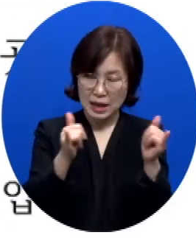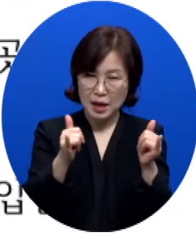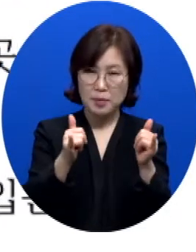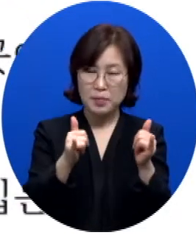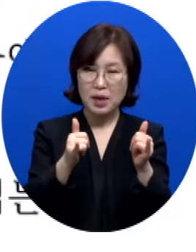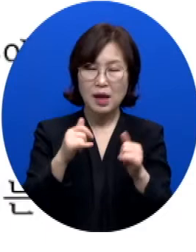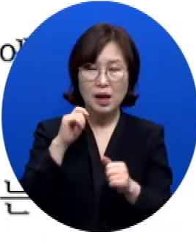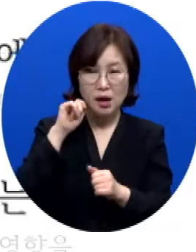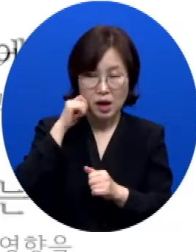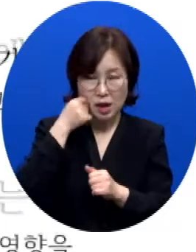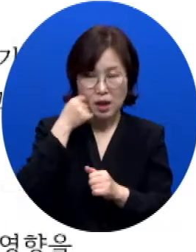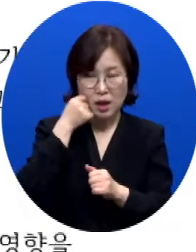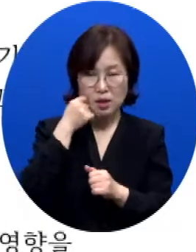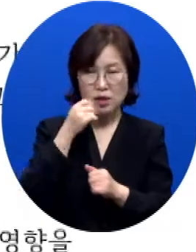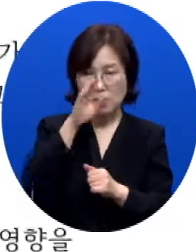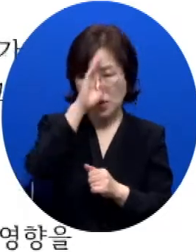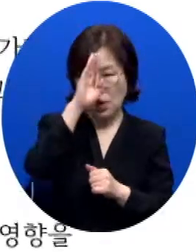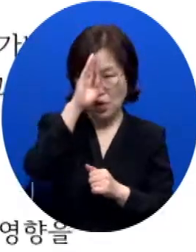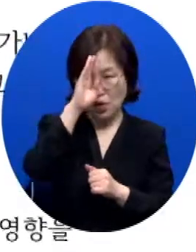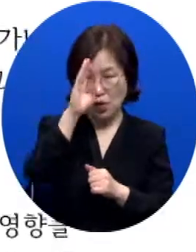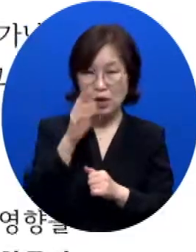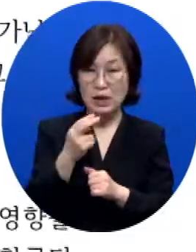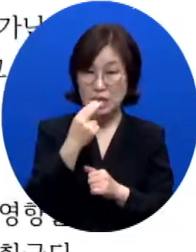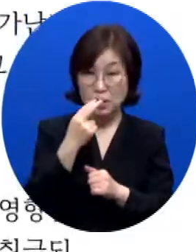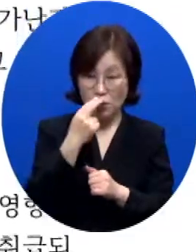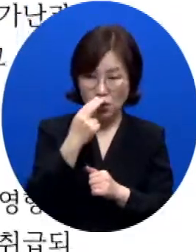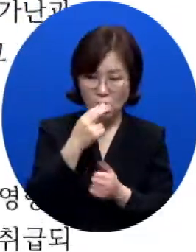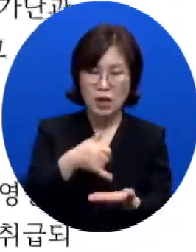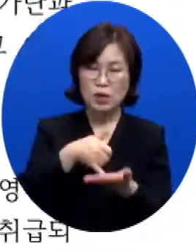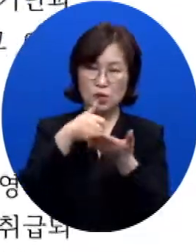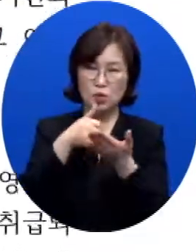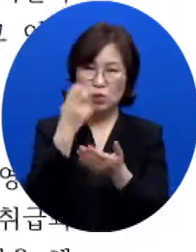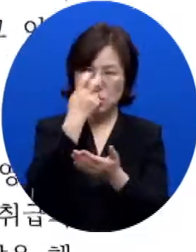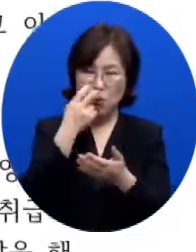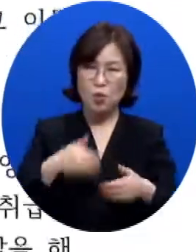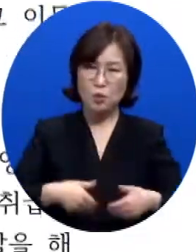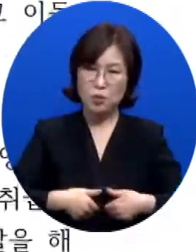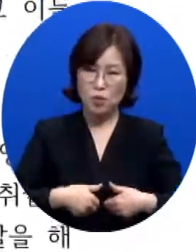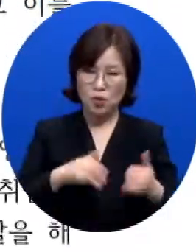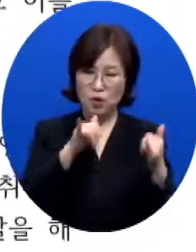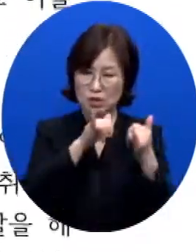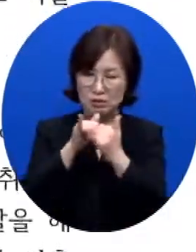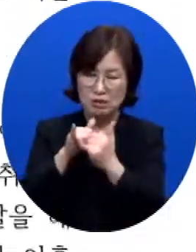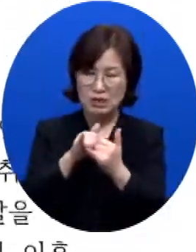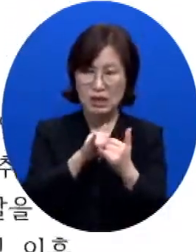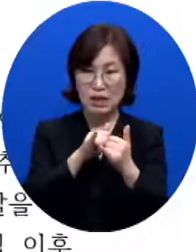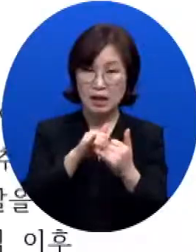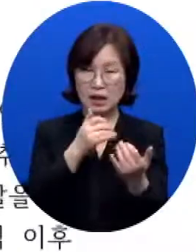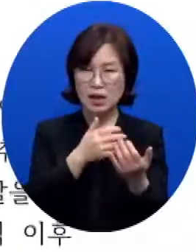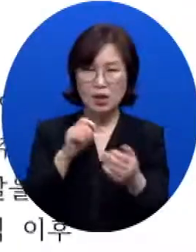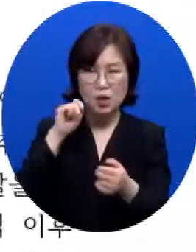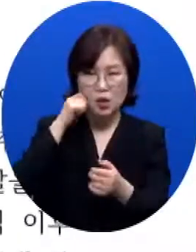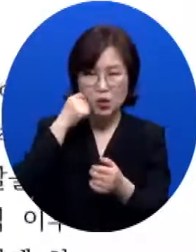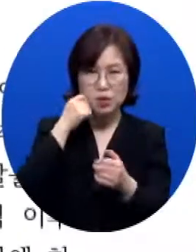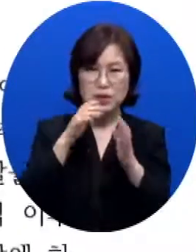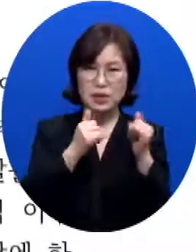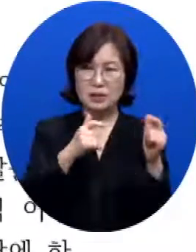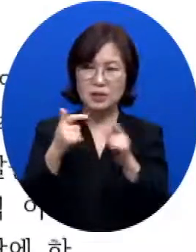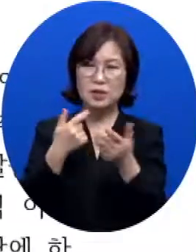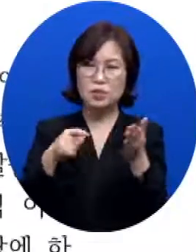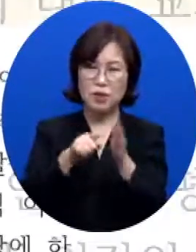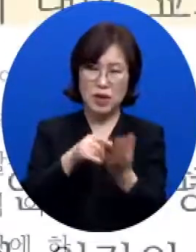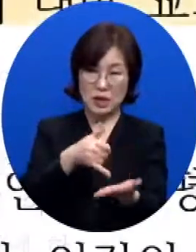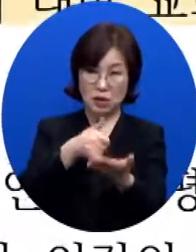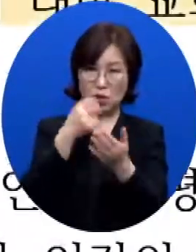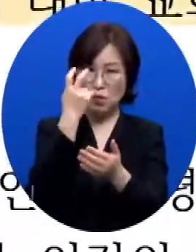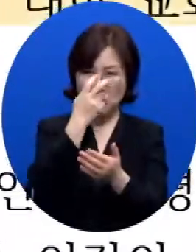질병으로 보호받지 못한 앤 생명과 인권 은 보호되어야 한다 며 전쟁과 테러 등으로 소외받고 있는 사람들을 위한 인권